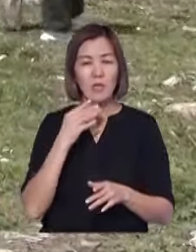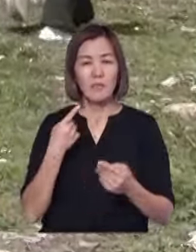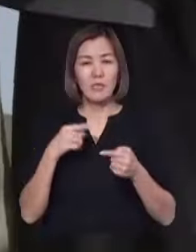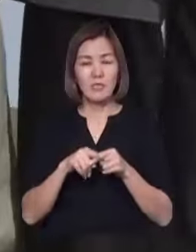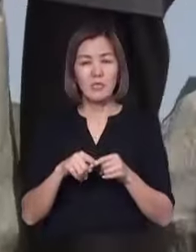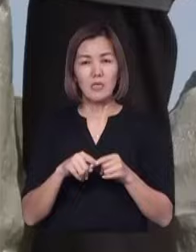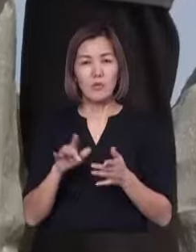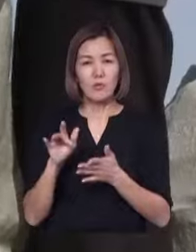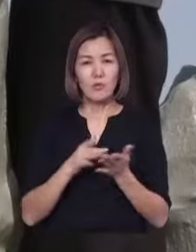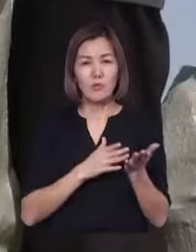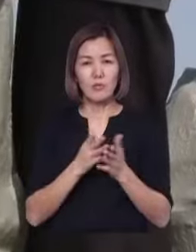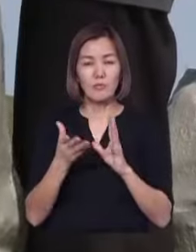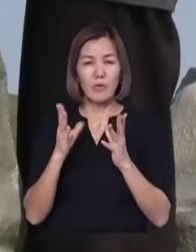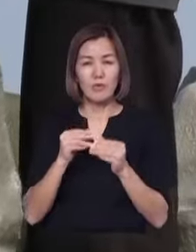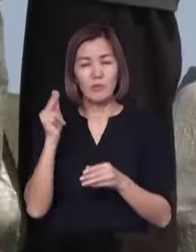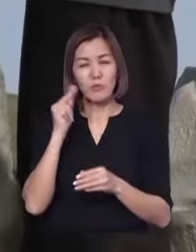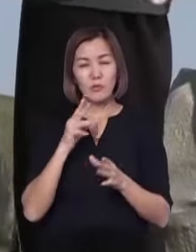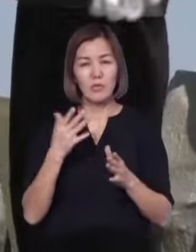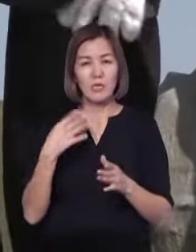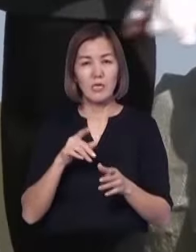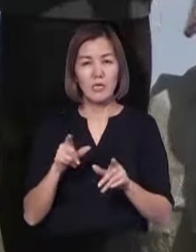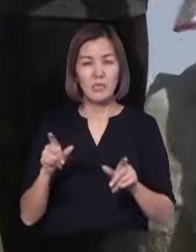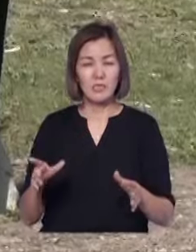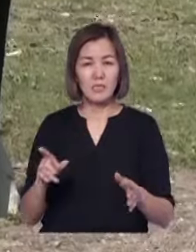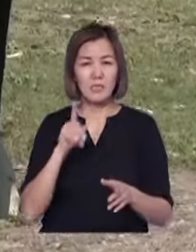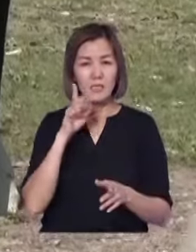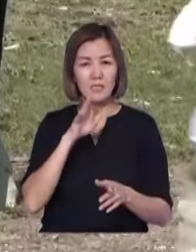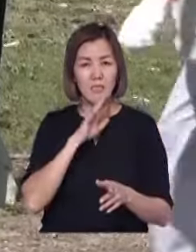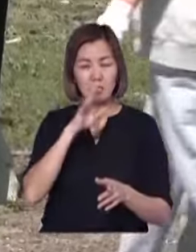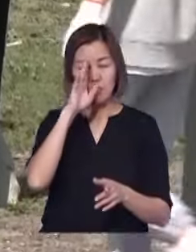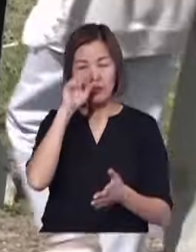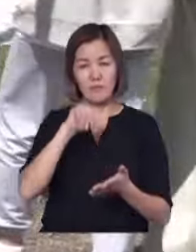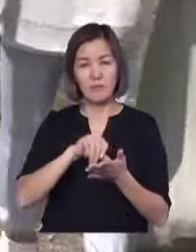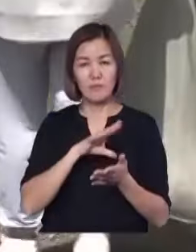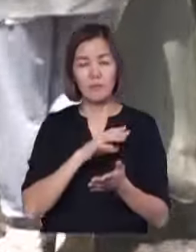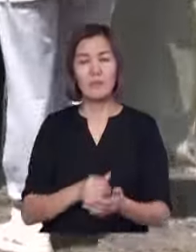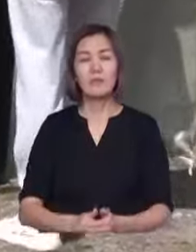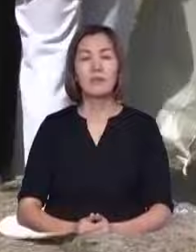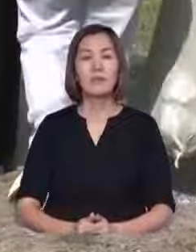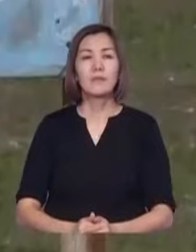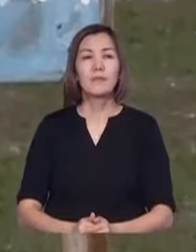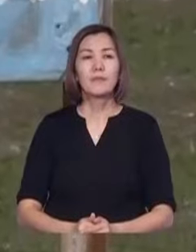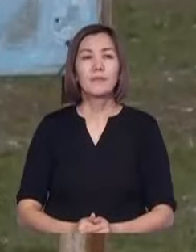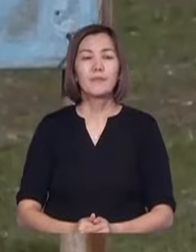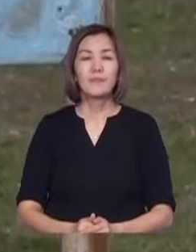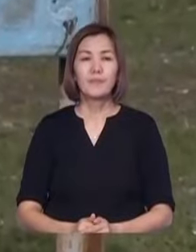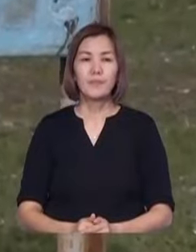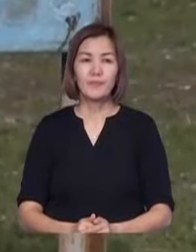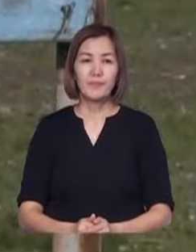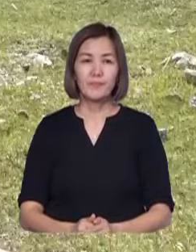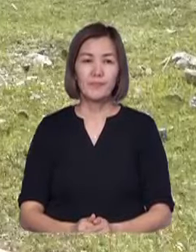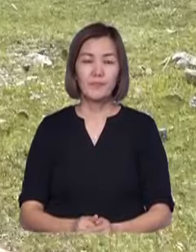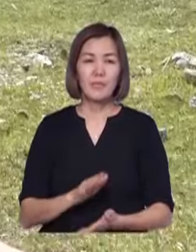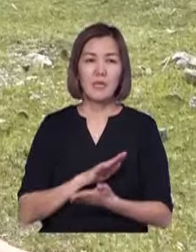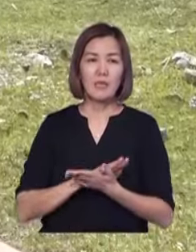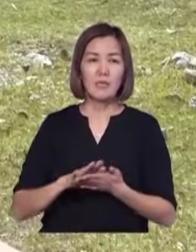колледжінің туризм бағыты бойынша білім алатын 40-қа жуық шәкірті де осы сенбілікке атсалысты. Таза